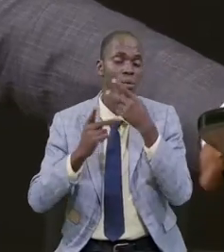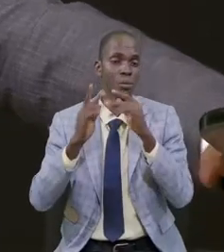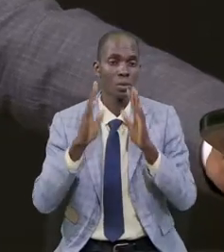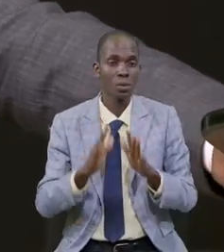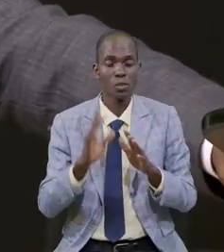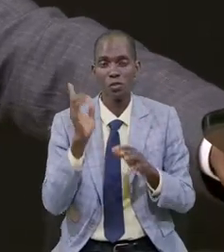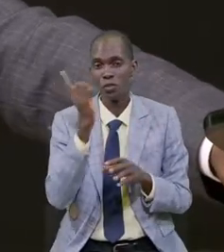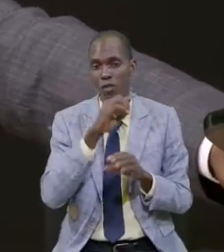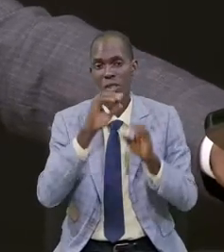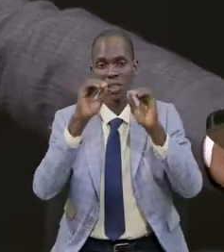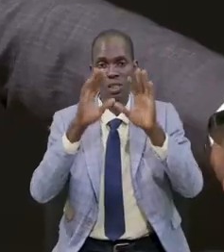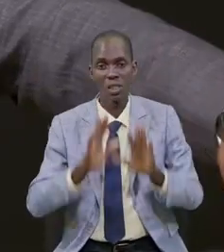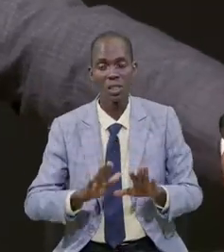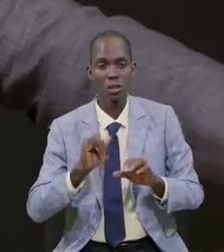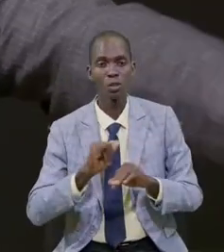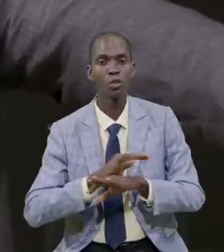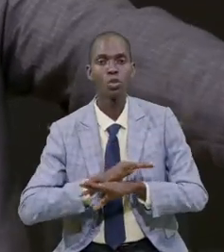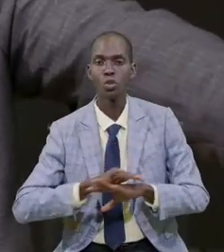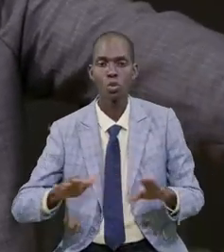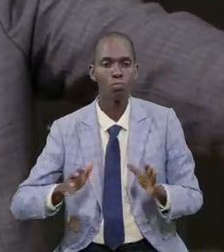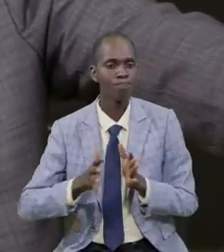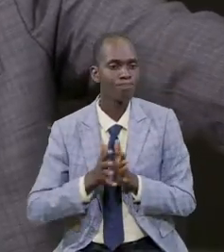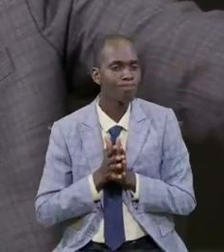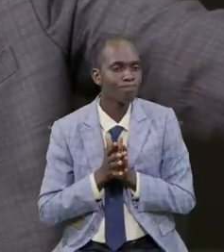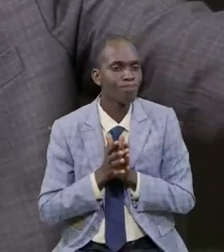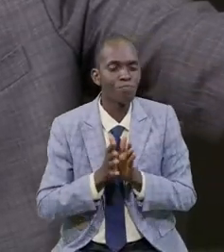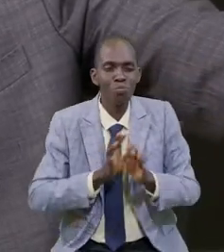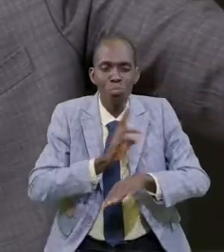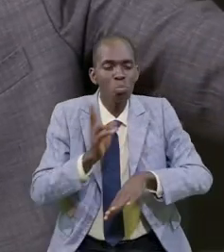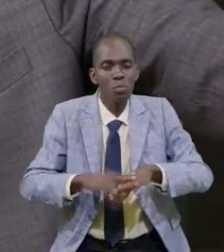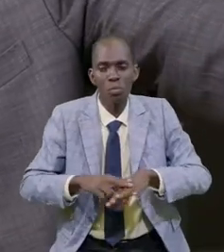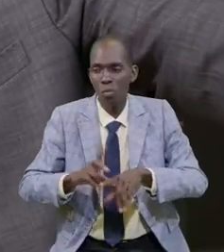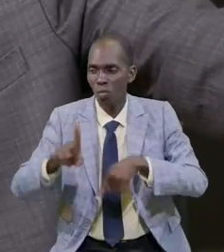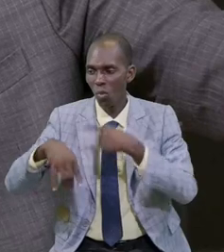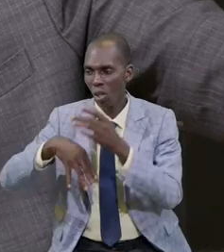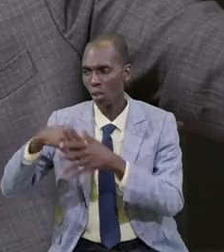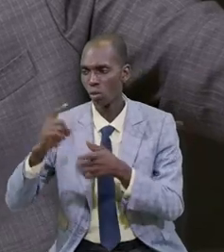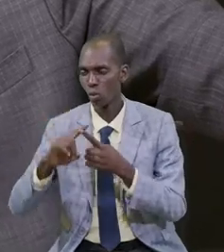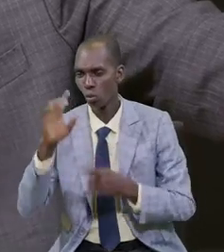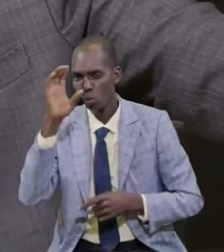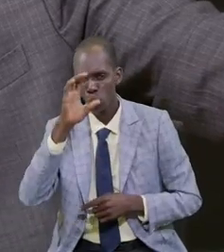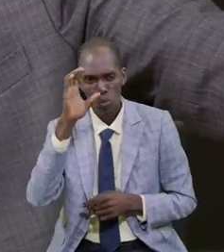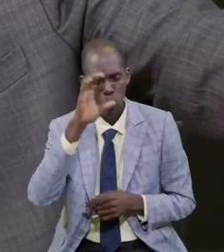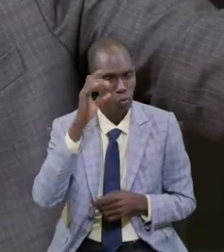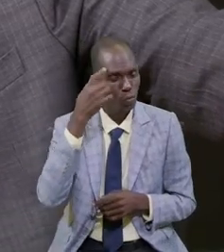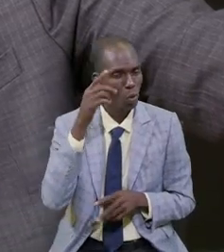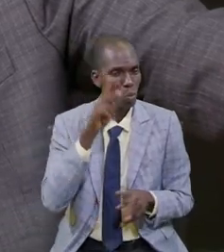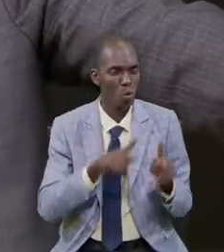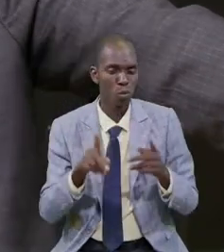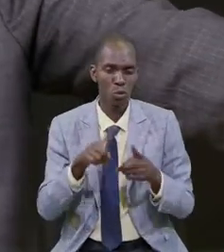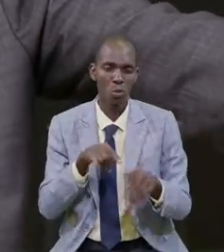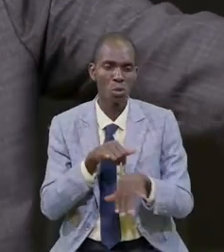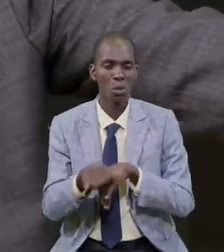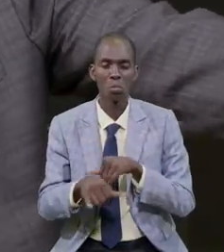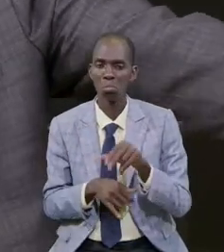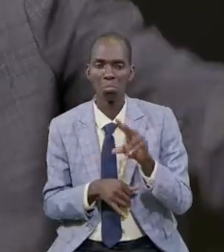enseignants ne sortent pas d'habitude pour chercher des gens au dehors à